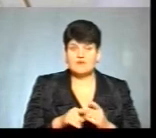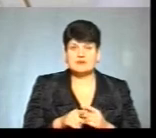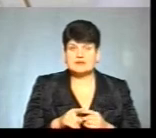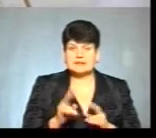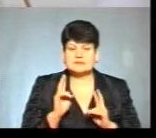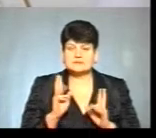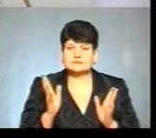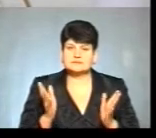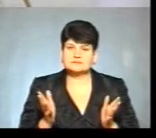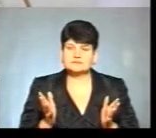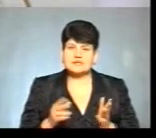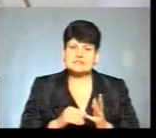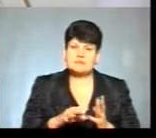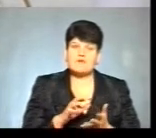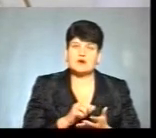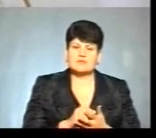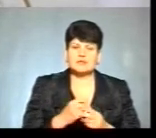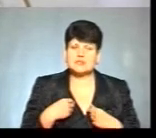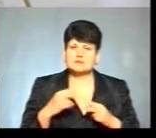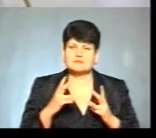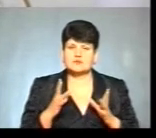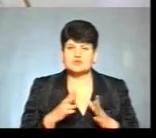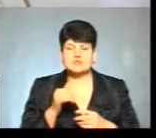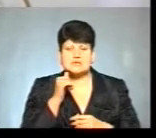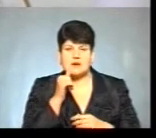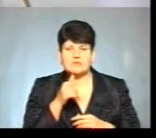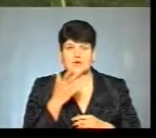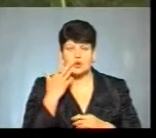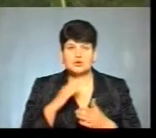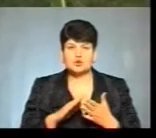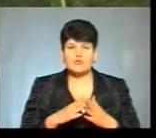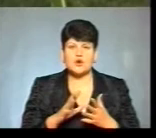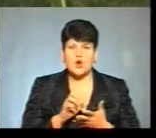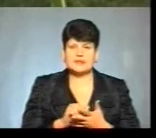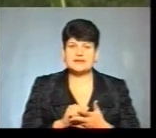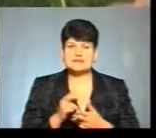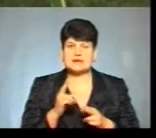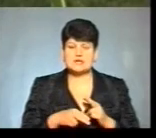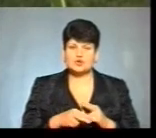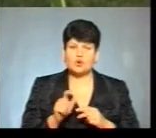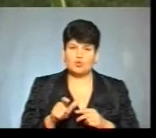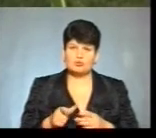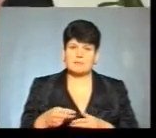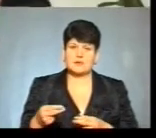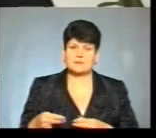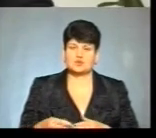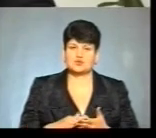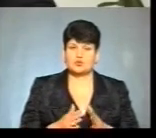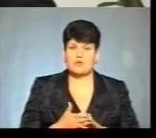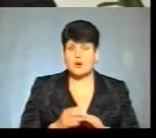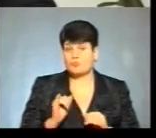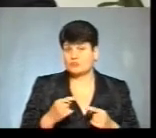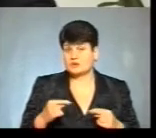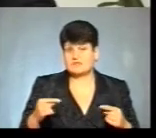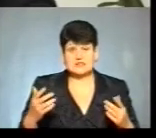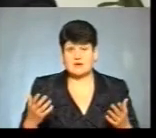впевнені в тому, бо земля в оренді, вони не впевнені в тому, що завтра, коли договір оренди закінчиться, що люди знову перепідпишуть договір. Бо може бути